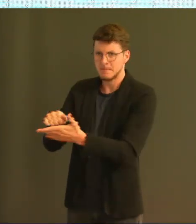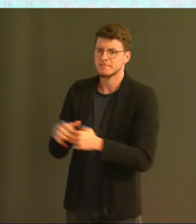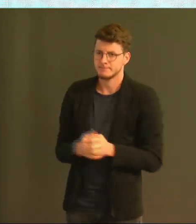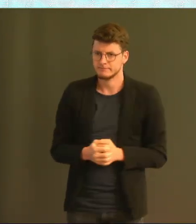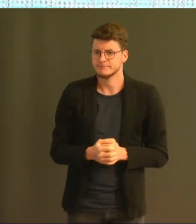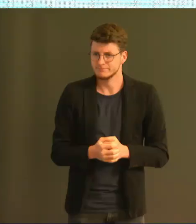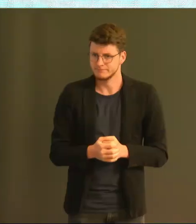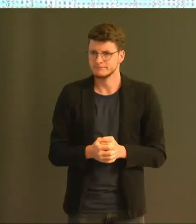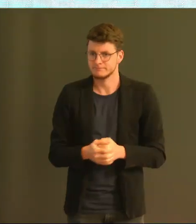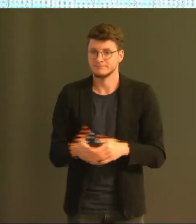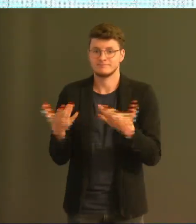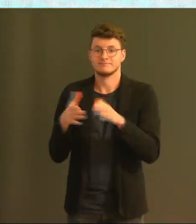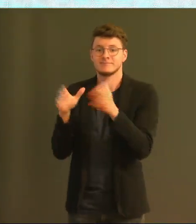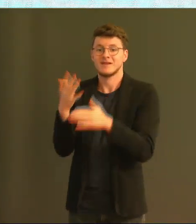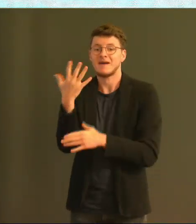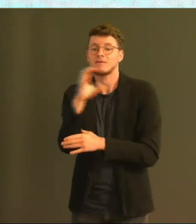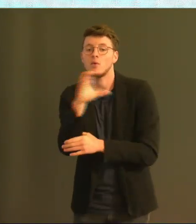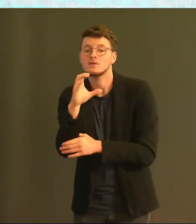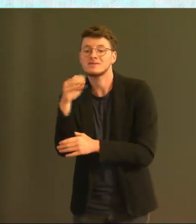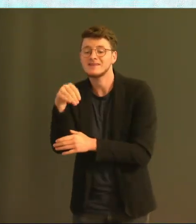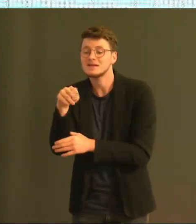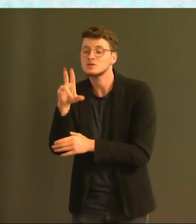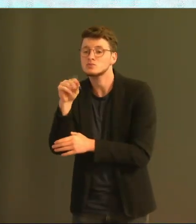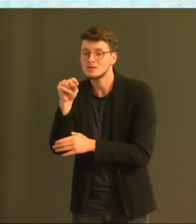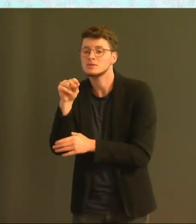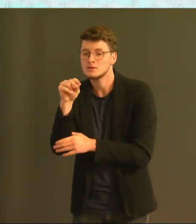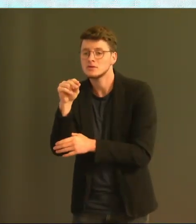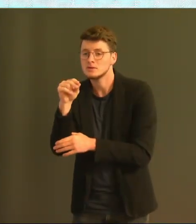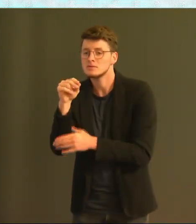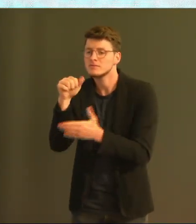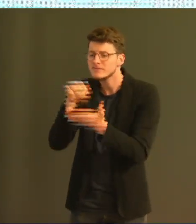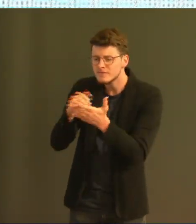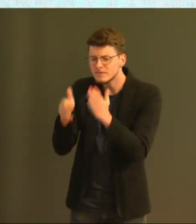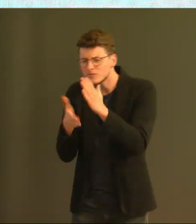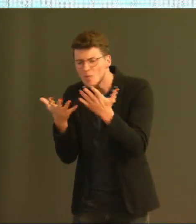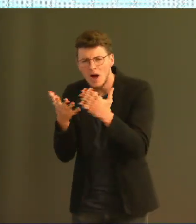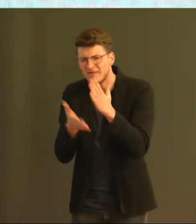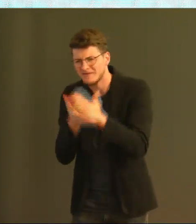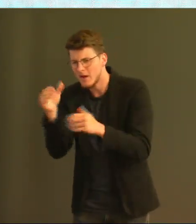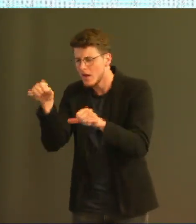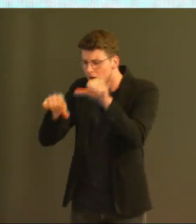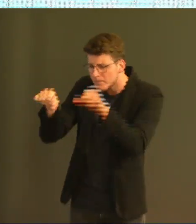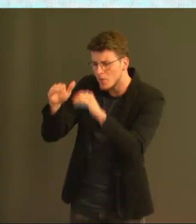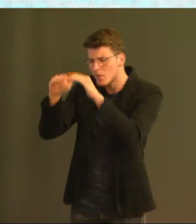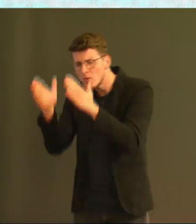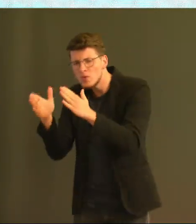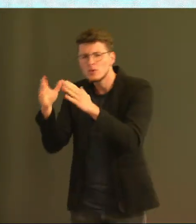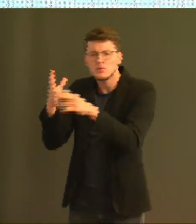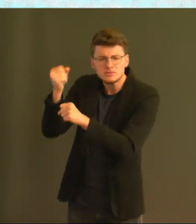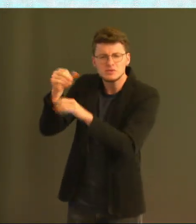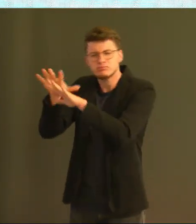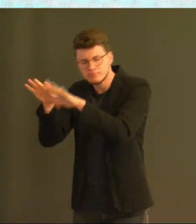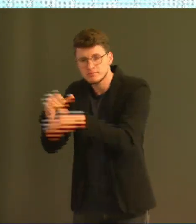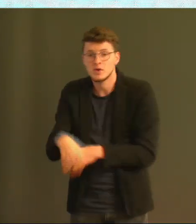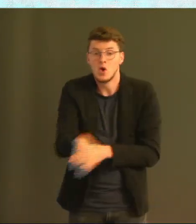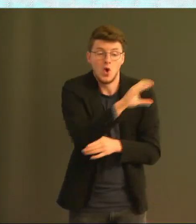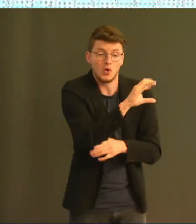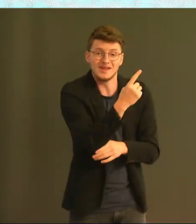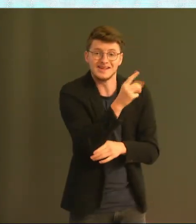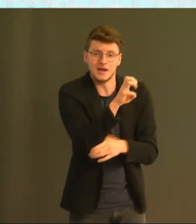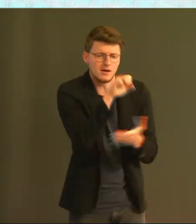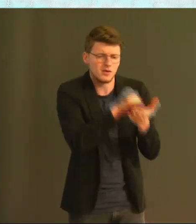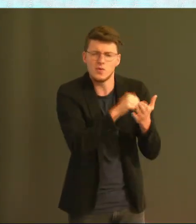12h15 partie des classiques canal en rondeur inadaptée via de l'open d'australie en double on